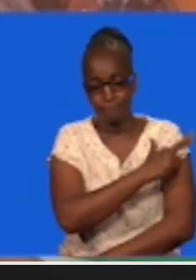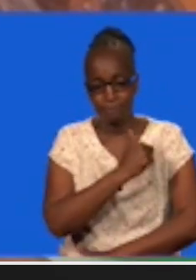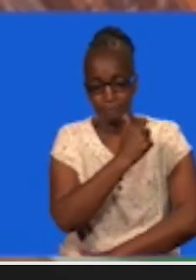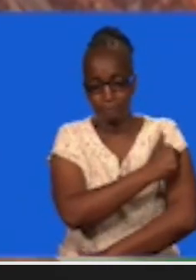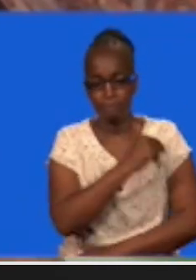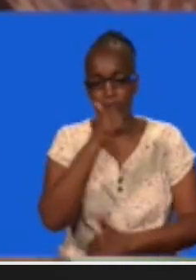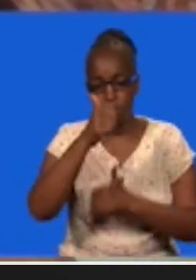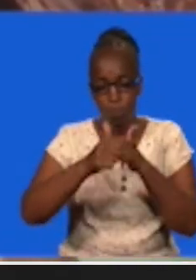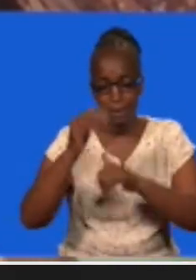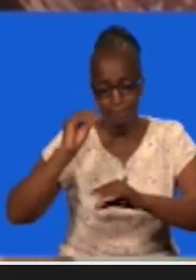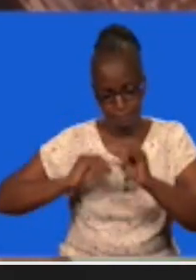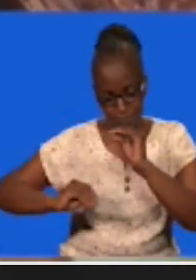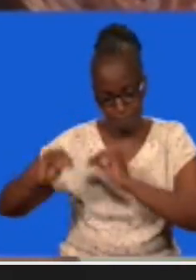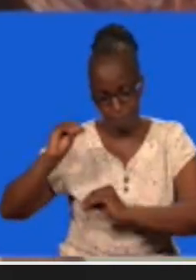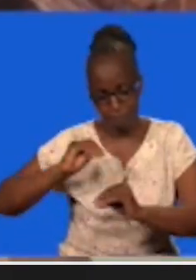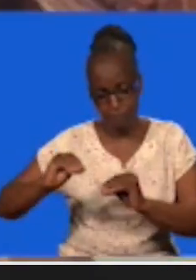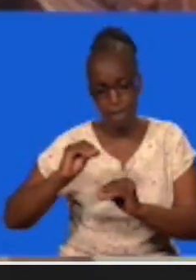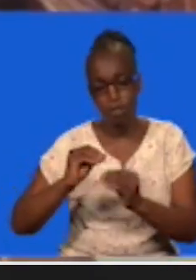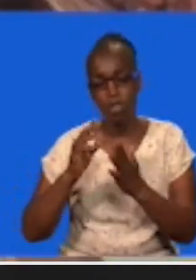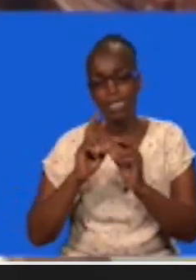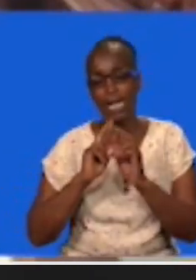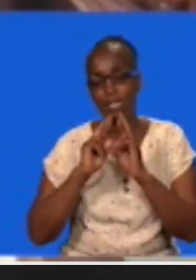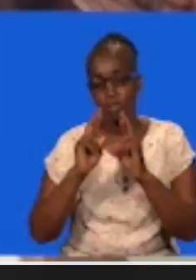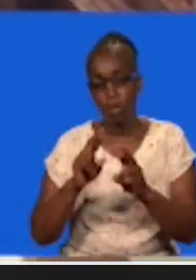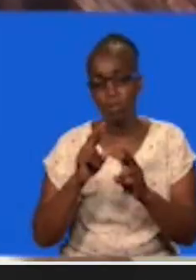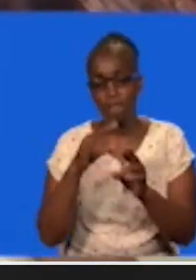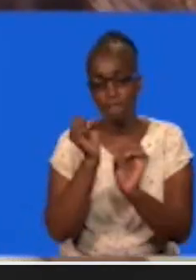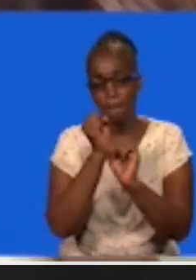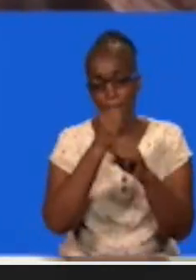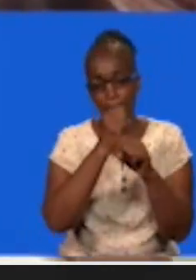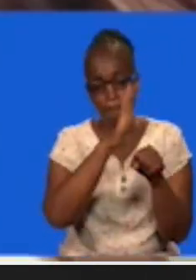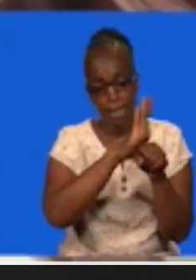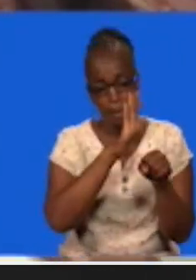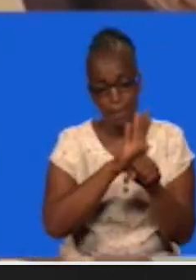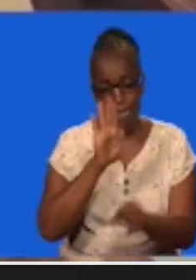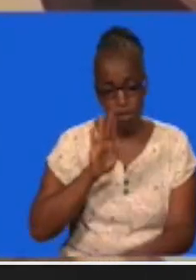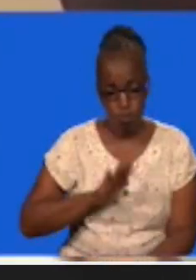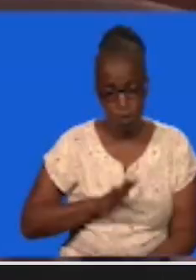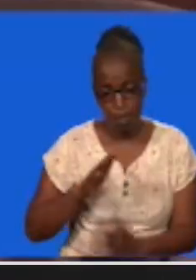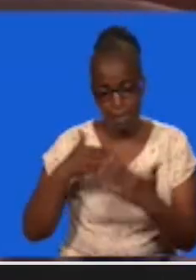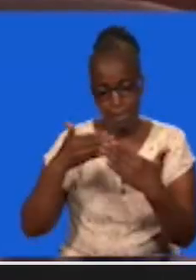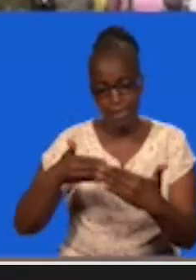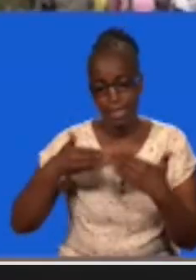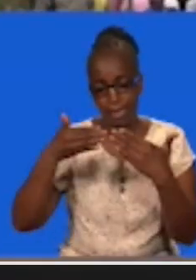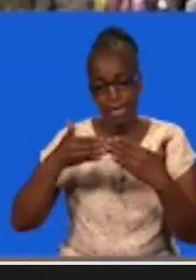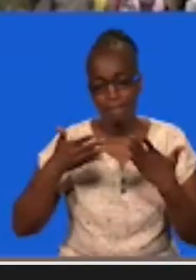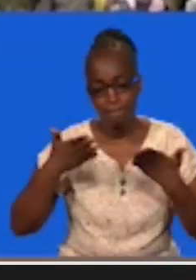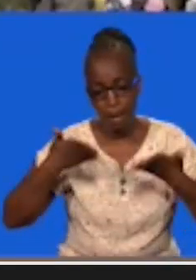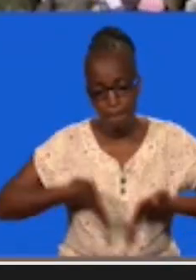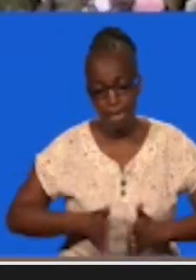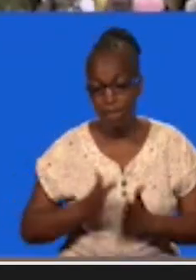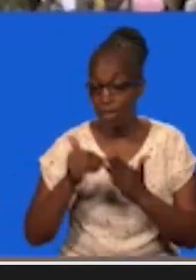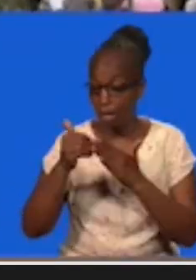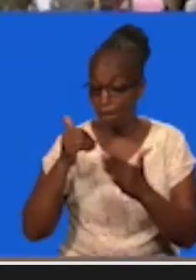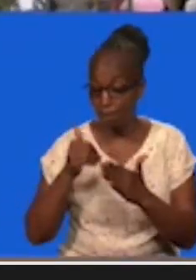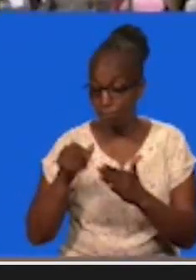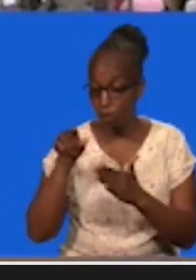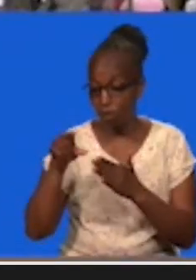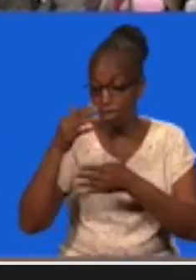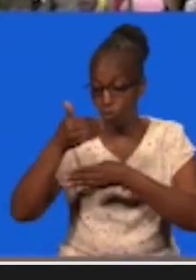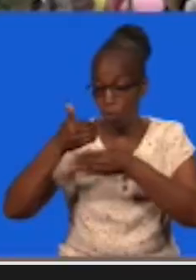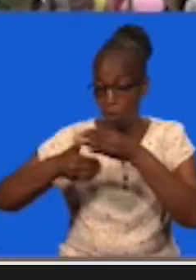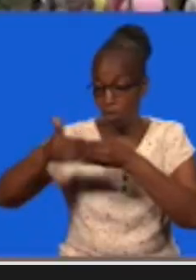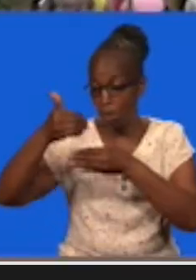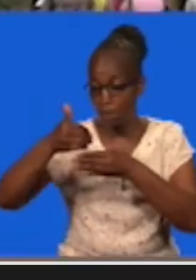ikichangia visa vya wanawake kujifungulia nyumbani kwa kukosa namna ya kufika hospitalini. Hata mbeleni before tujengewe hii